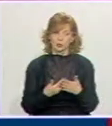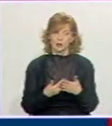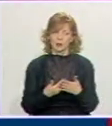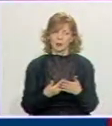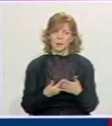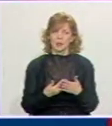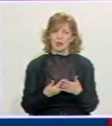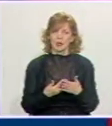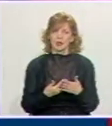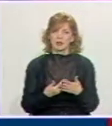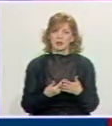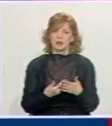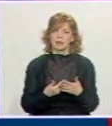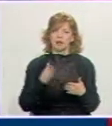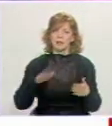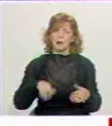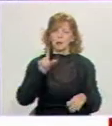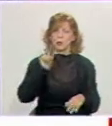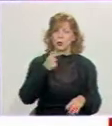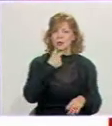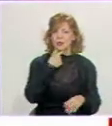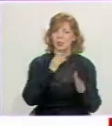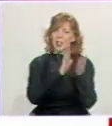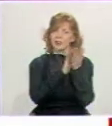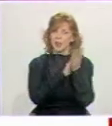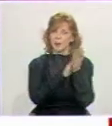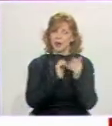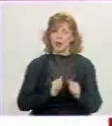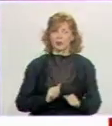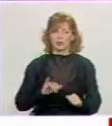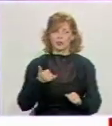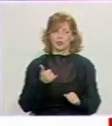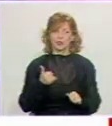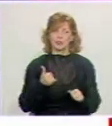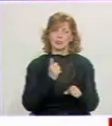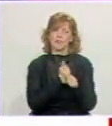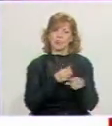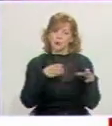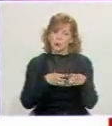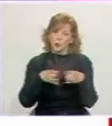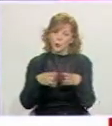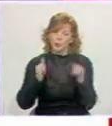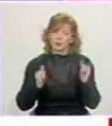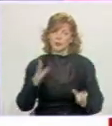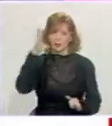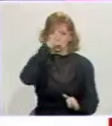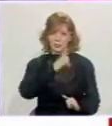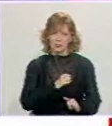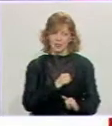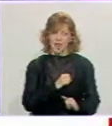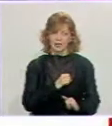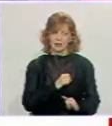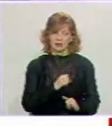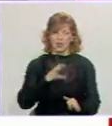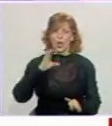încât să acumulăm 20 de ani de aplauze și să îi grupăm în această seară. Constantin